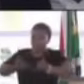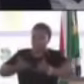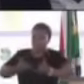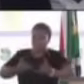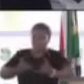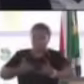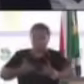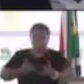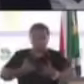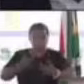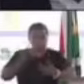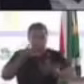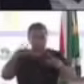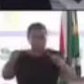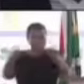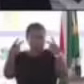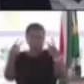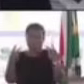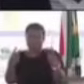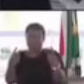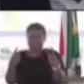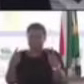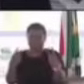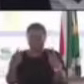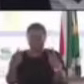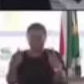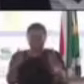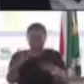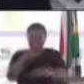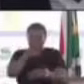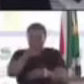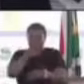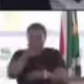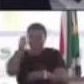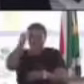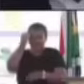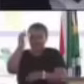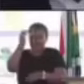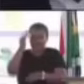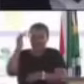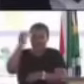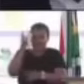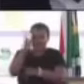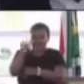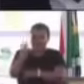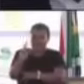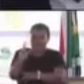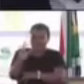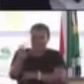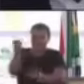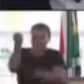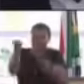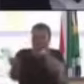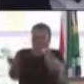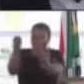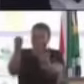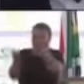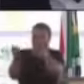nithi noma ningibheka nithi hey gazi ucabangane ngoba phela iy'nkantolo zimhlezi